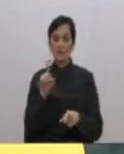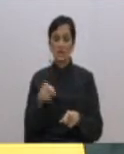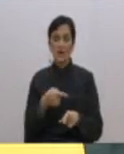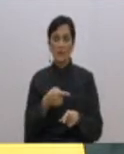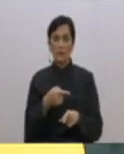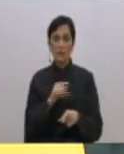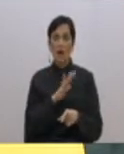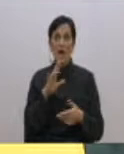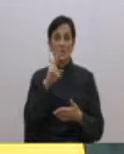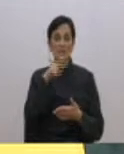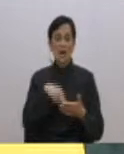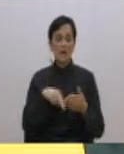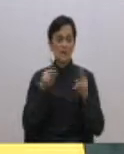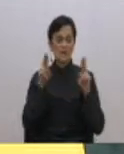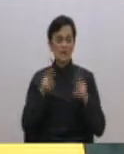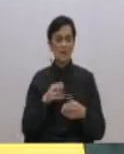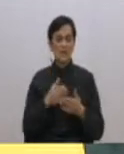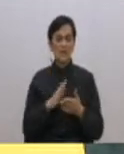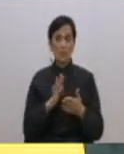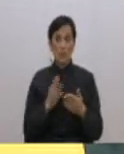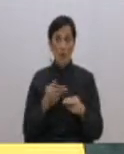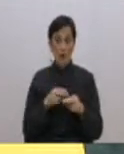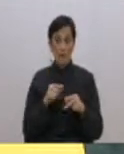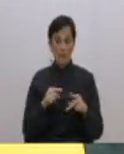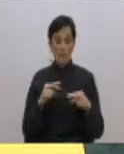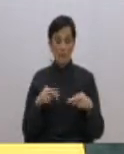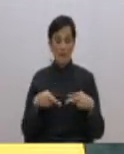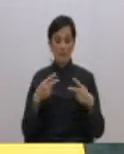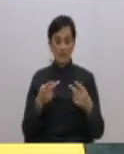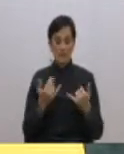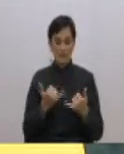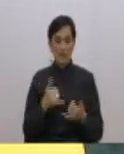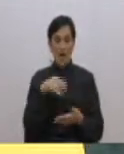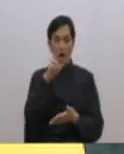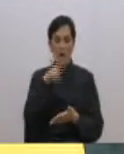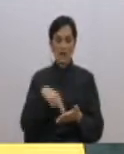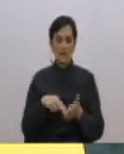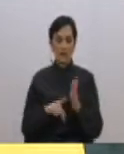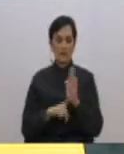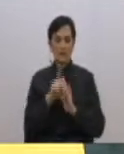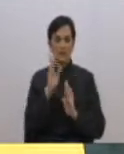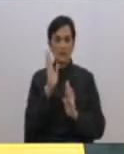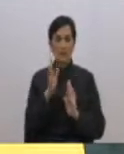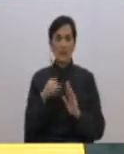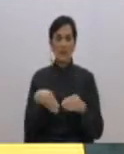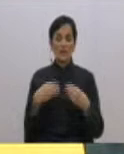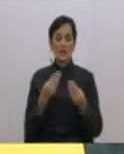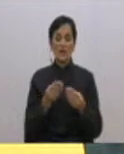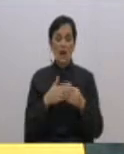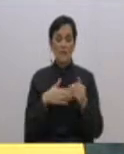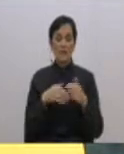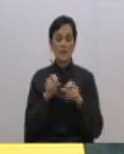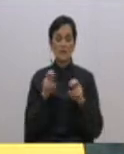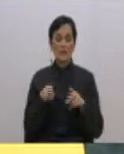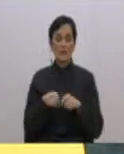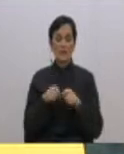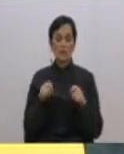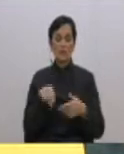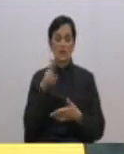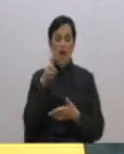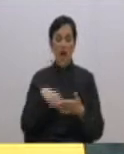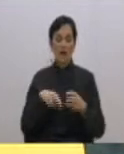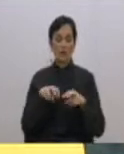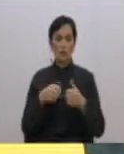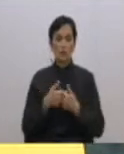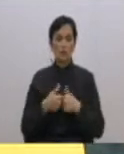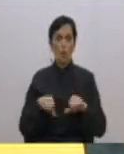არც აკრედიტაციის წესი არსებობდა, ხოლო აი ამ ცვლილებით შევა აკრედიტაცია, რომელსაც გასცემს სპეციალურად შექმნილი აკრედიტაციის